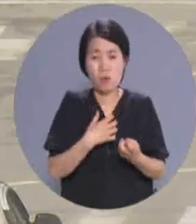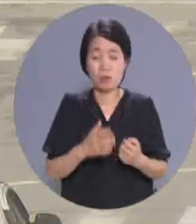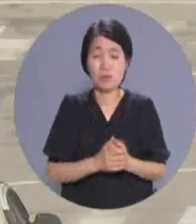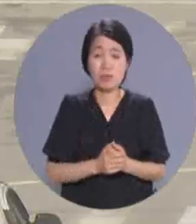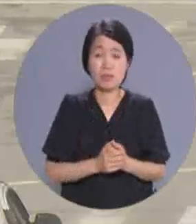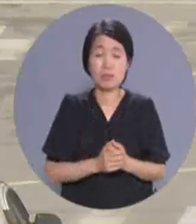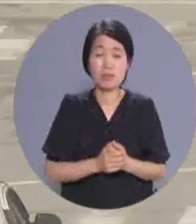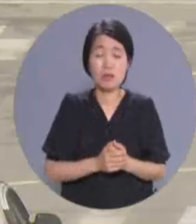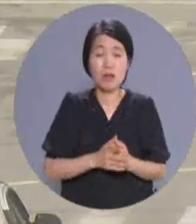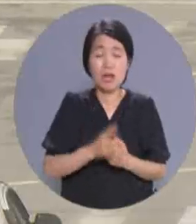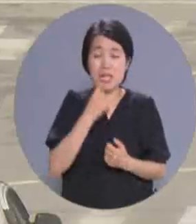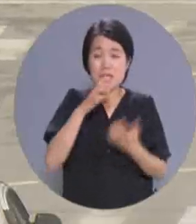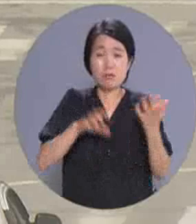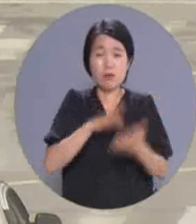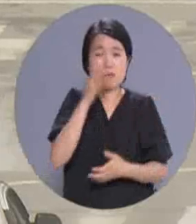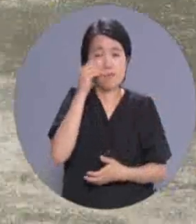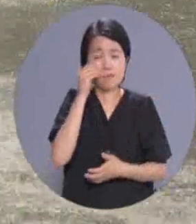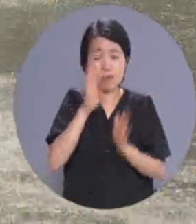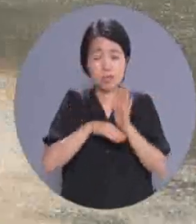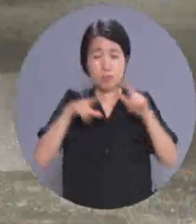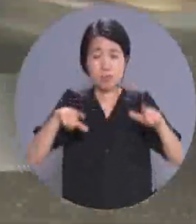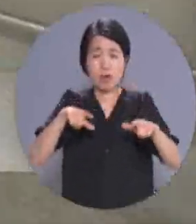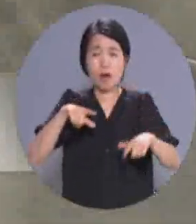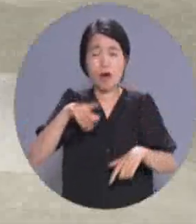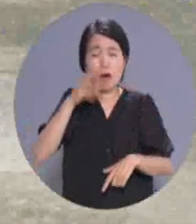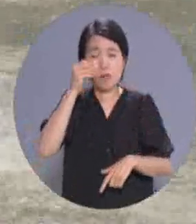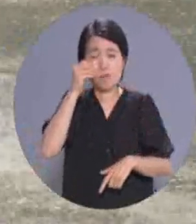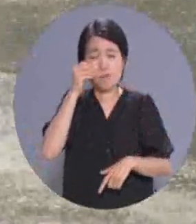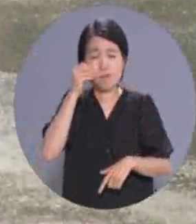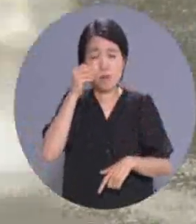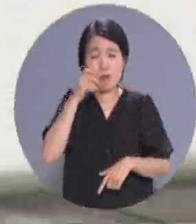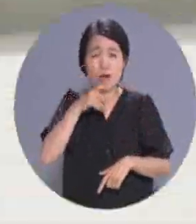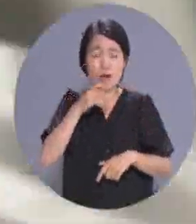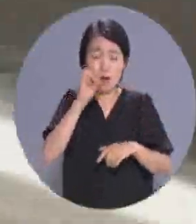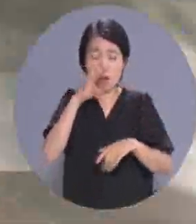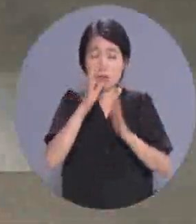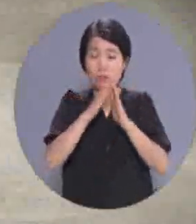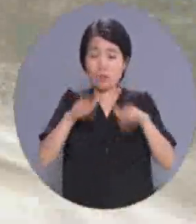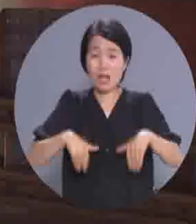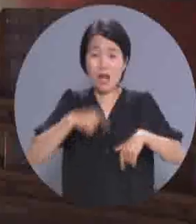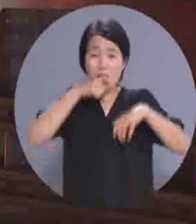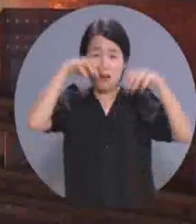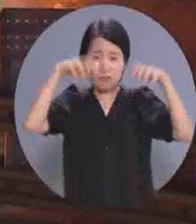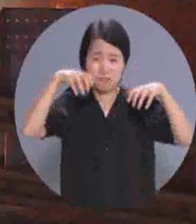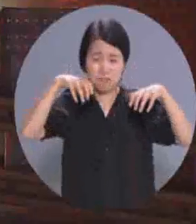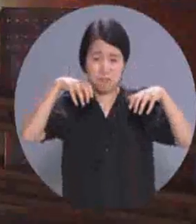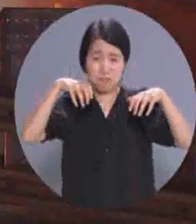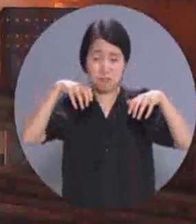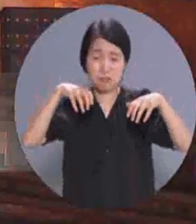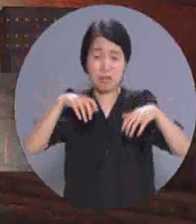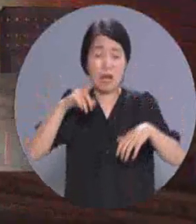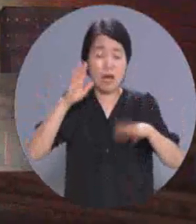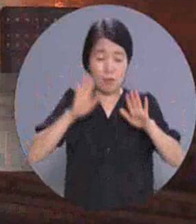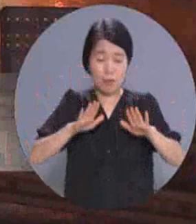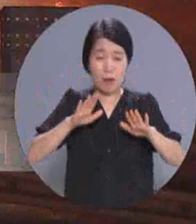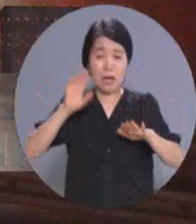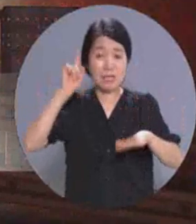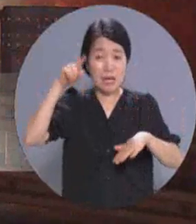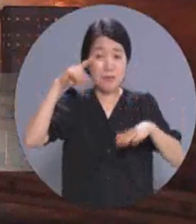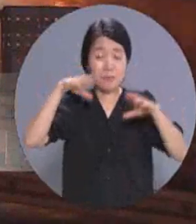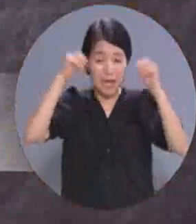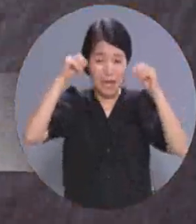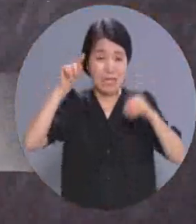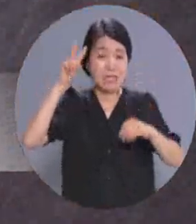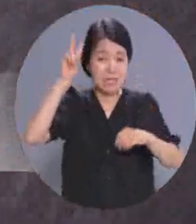정체전선이 남부지역에 오래 머물면서 광주 전남의 폭우가 이어지고 있는 상황 특히 이번 장마는 하루 건너 하루씩 비가 집중되고